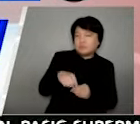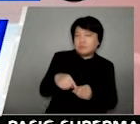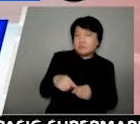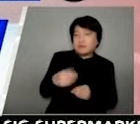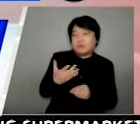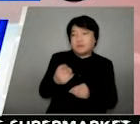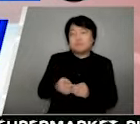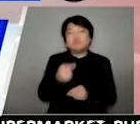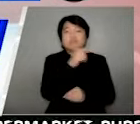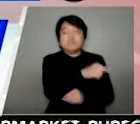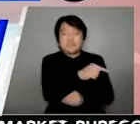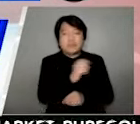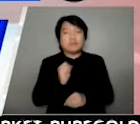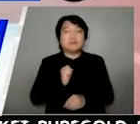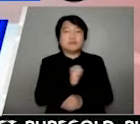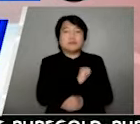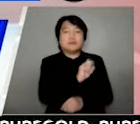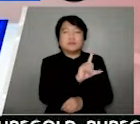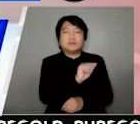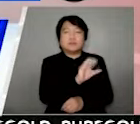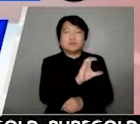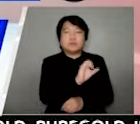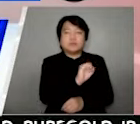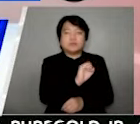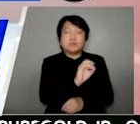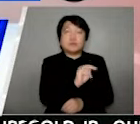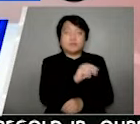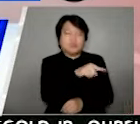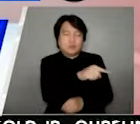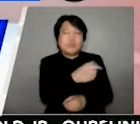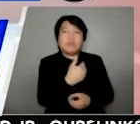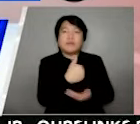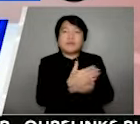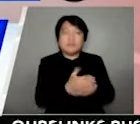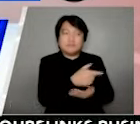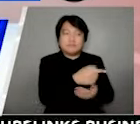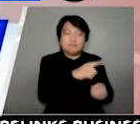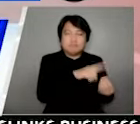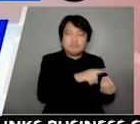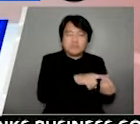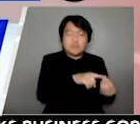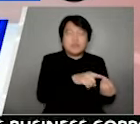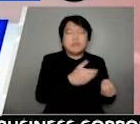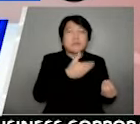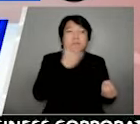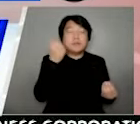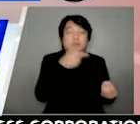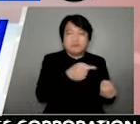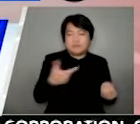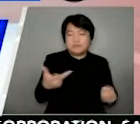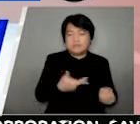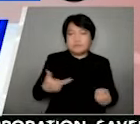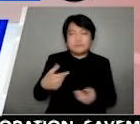nga nilapitan natin si Senator Lacson na kung pwede mag-usap kaming tatlo at yun na nga, nag-send out siya ng